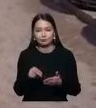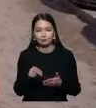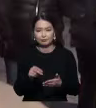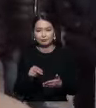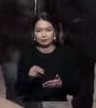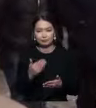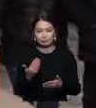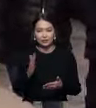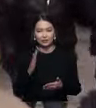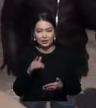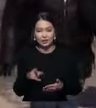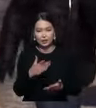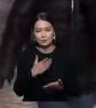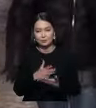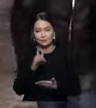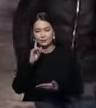тело поддерживать.